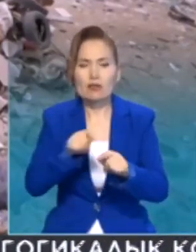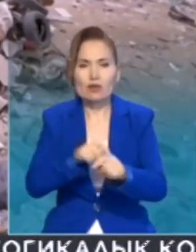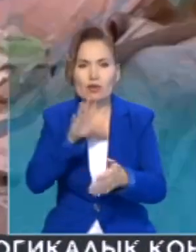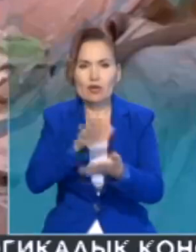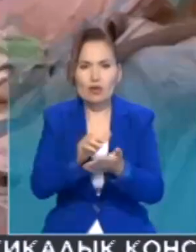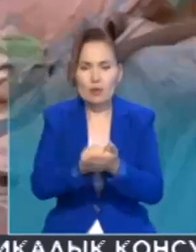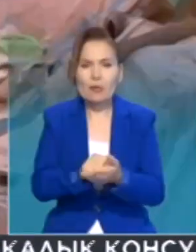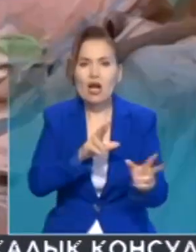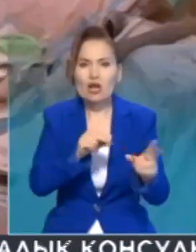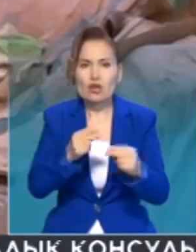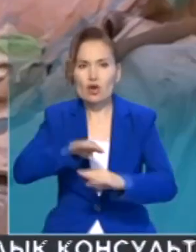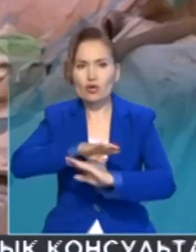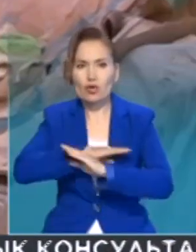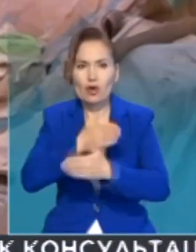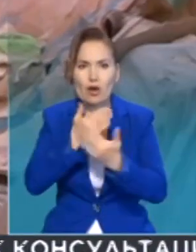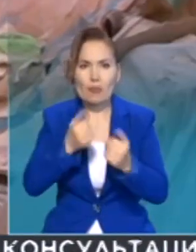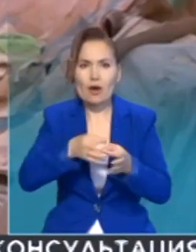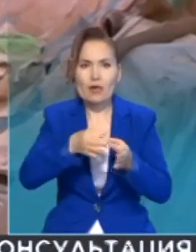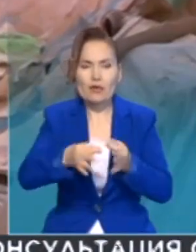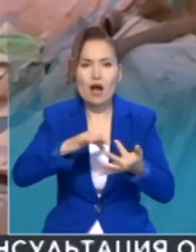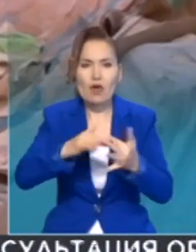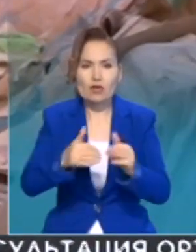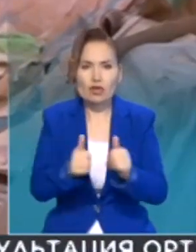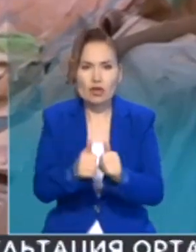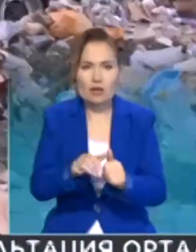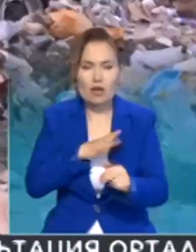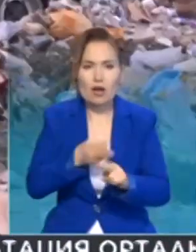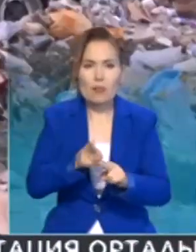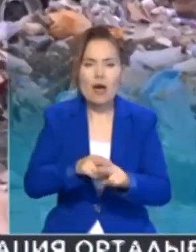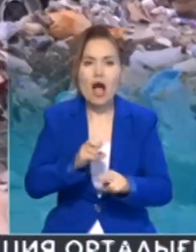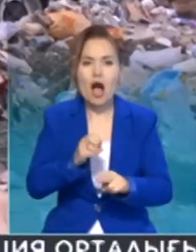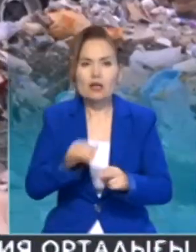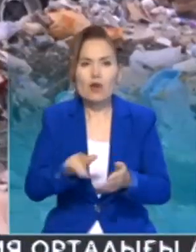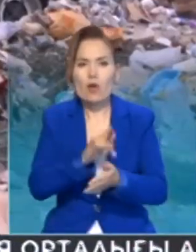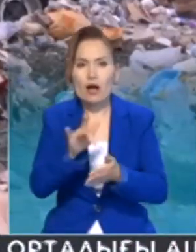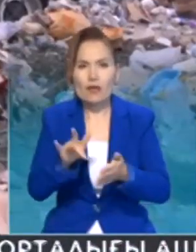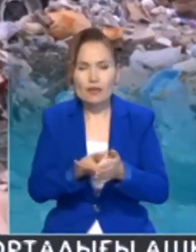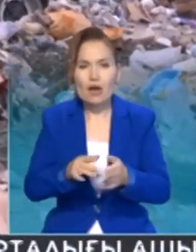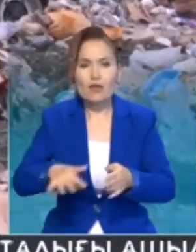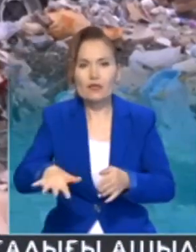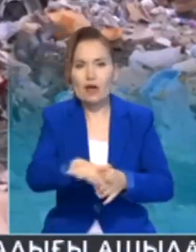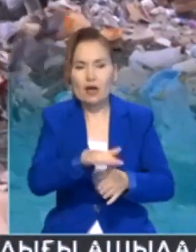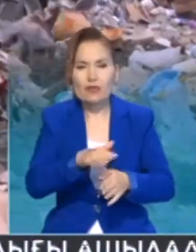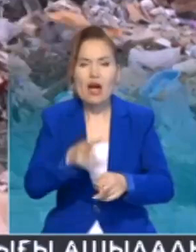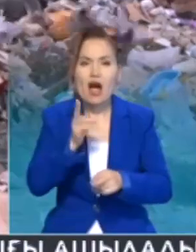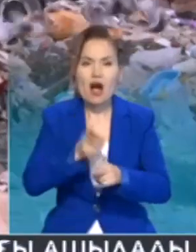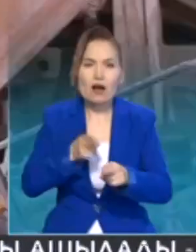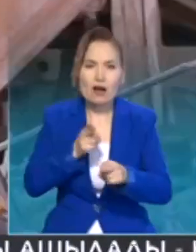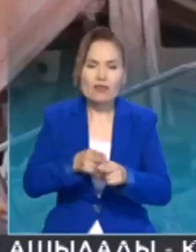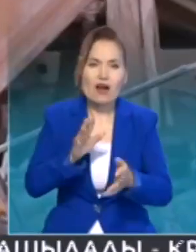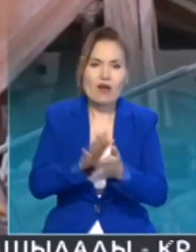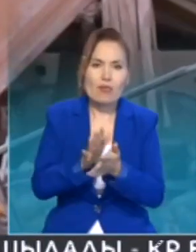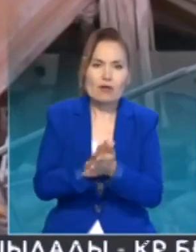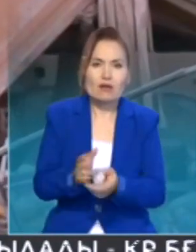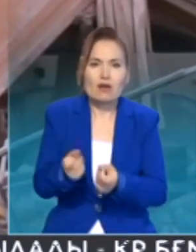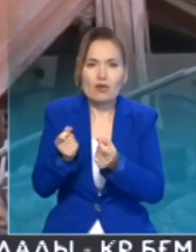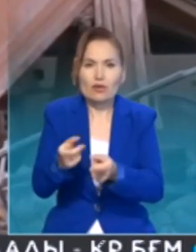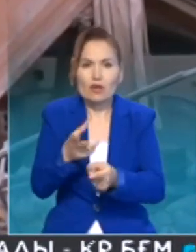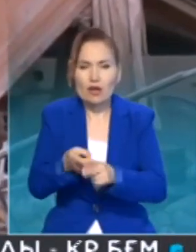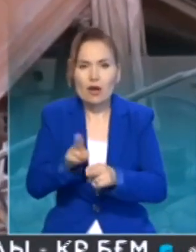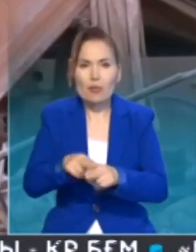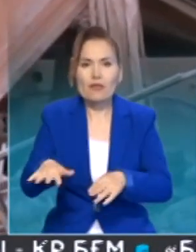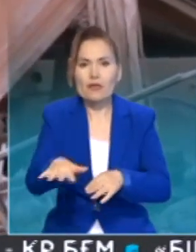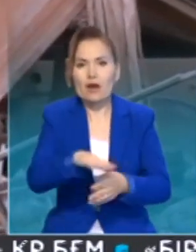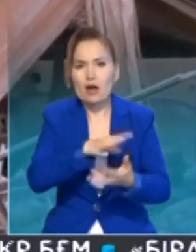Қоқыс полигоны Баянды ауылына жақын орналасқан. Оған Ақтау қаласы мен Мұнайлы ауданынан шыққан қатты тұрмыстық қалдықтар төгіледі. Полигонның